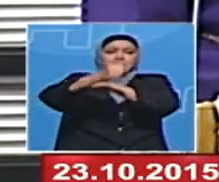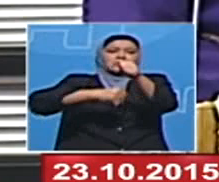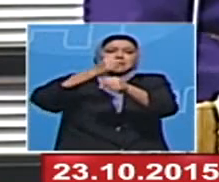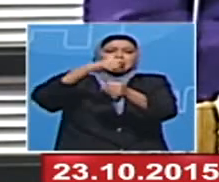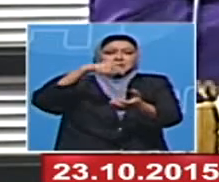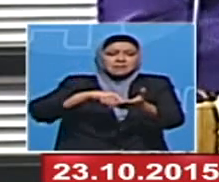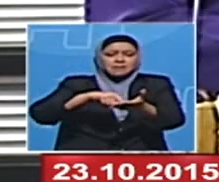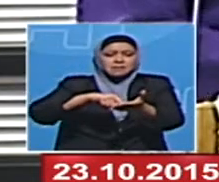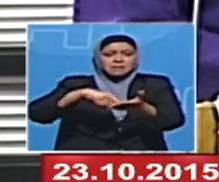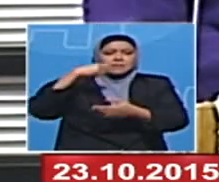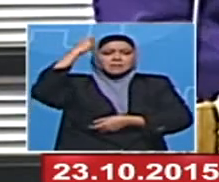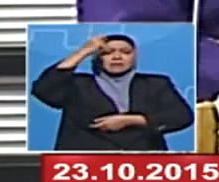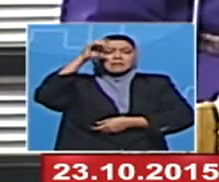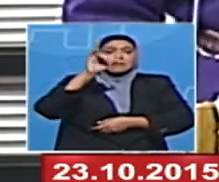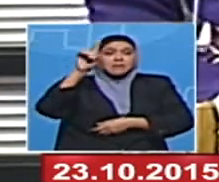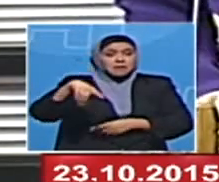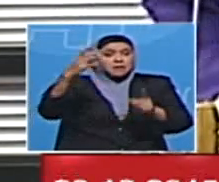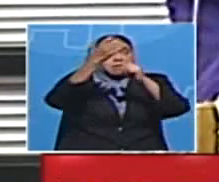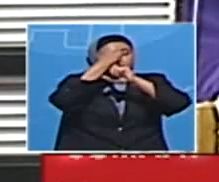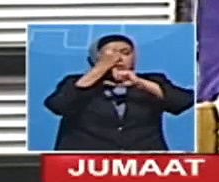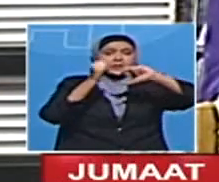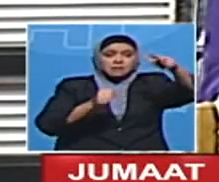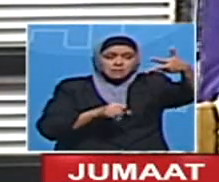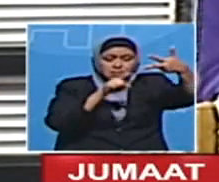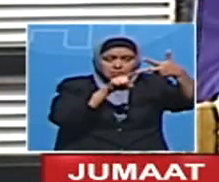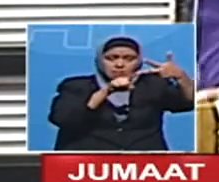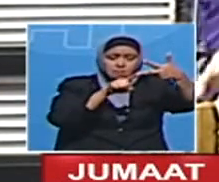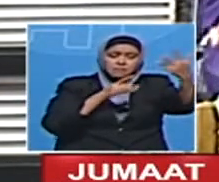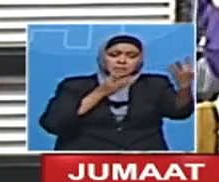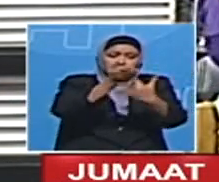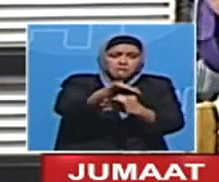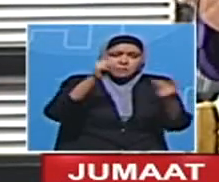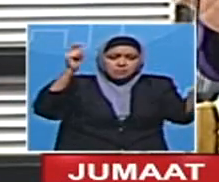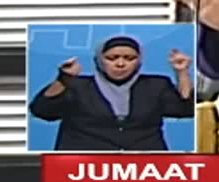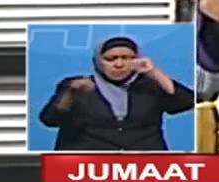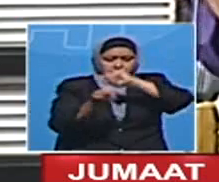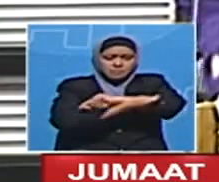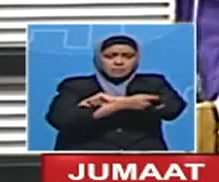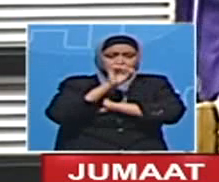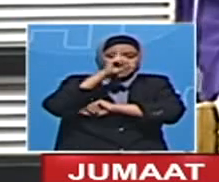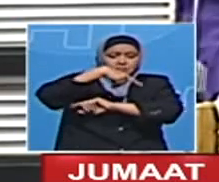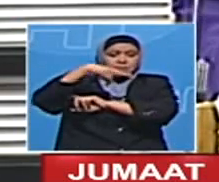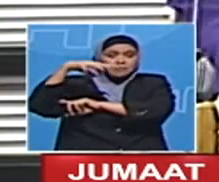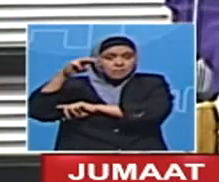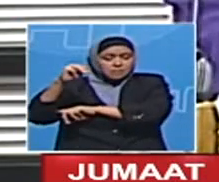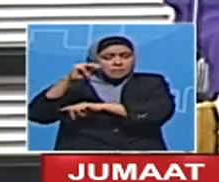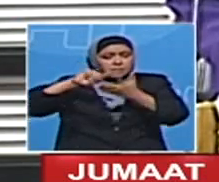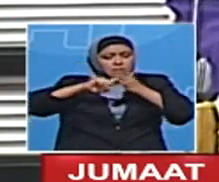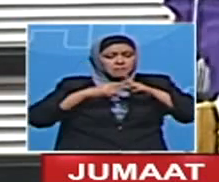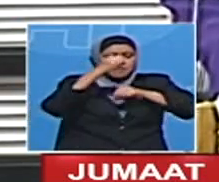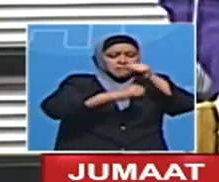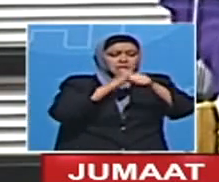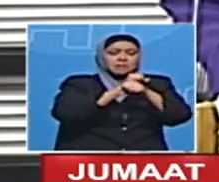di-pertua pencapaian ketiga melalui dasar transformasi nasional atau dtn yang bermula pada tahun